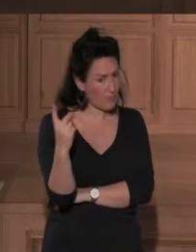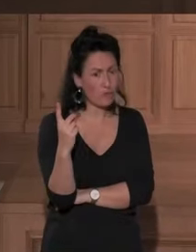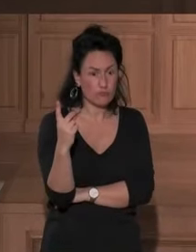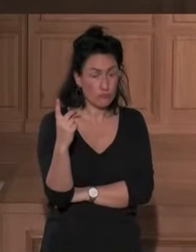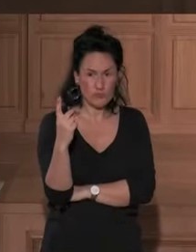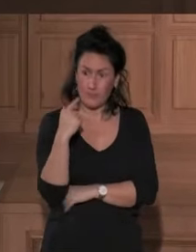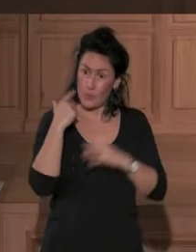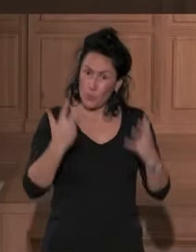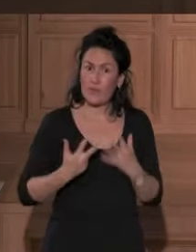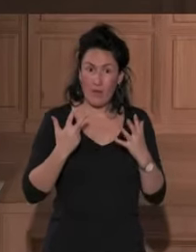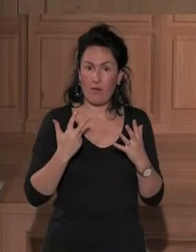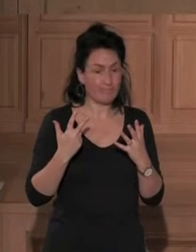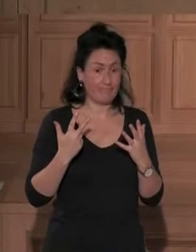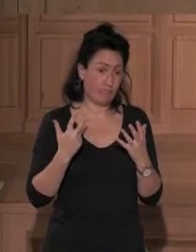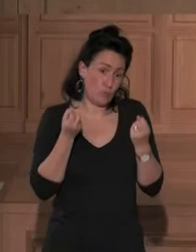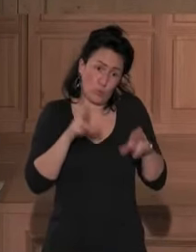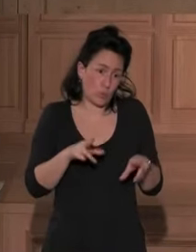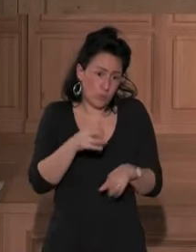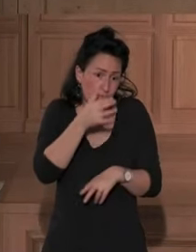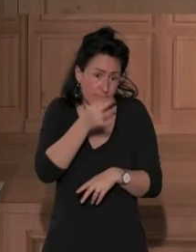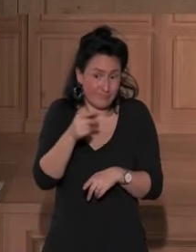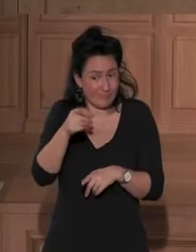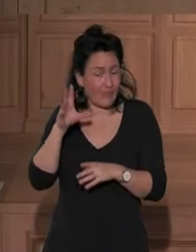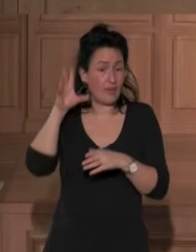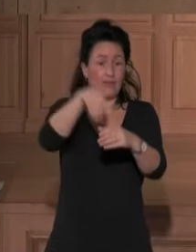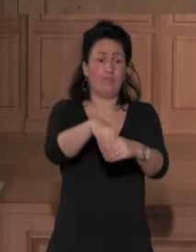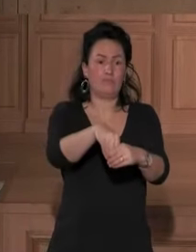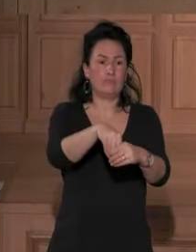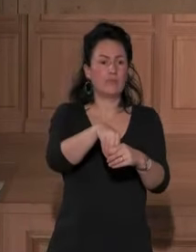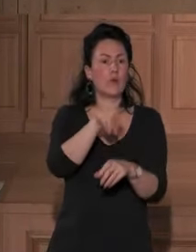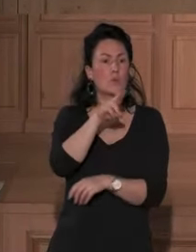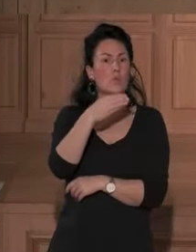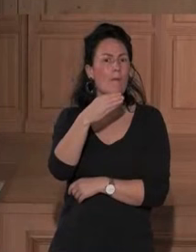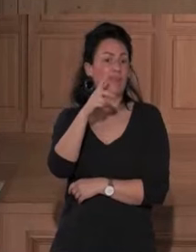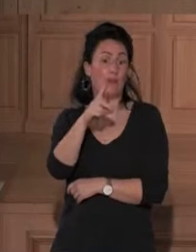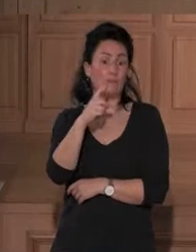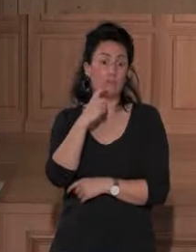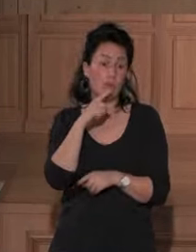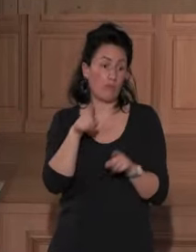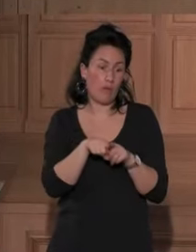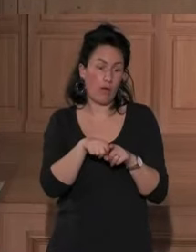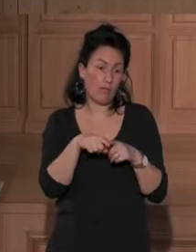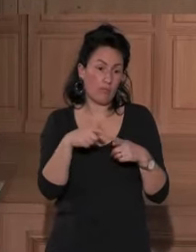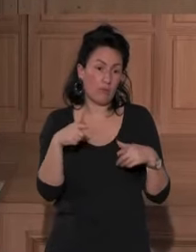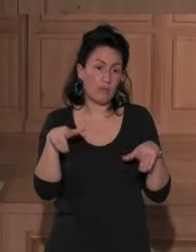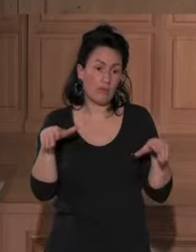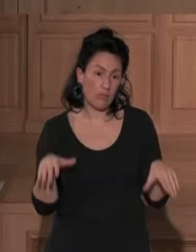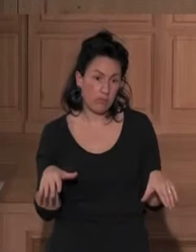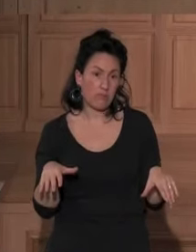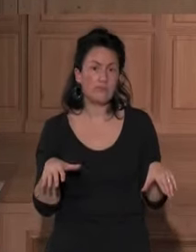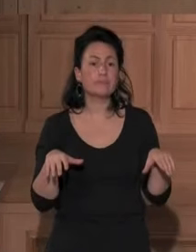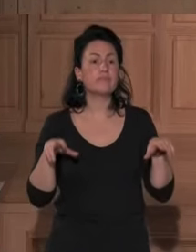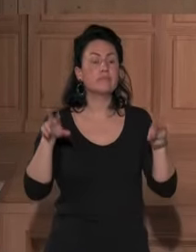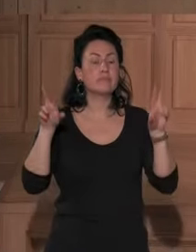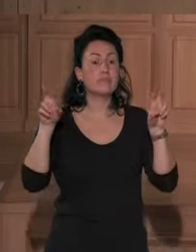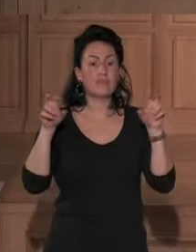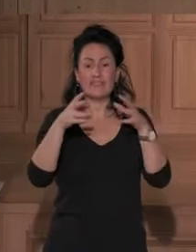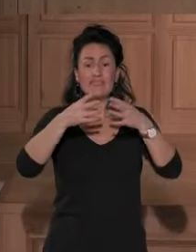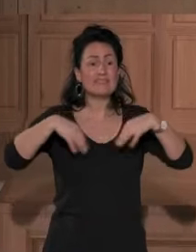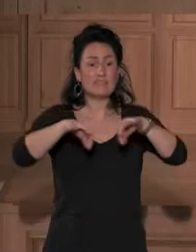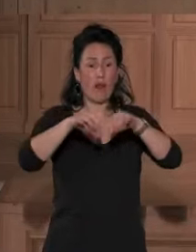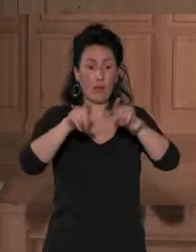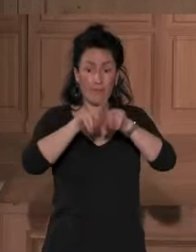ça, pendant 8 ans, il serait aujourd'hui ce qu'on appelle en salle d'hypostimulation, pour ne pas dire les salles capitonnées, parce qu'avant on appelait ça comme